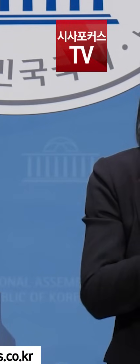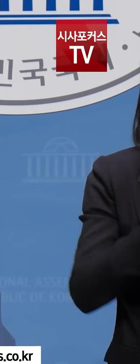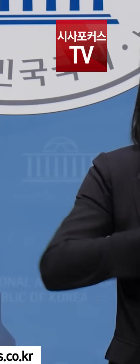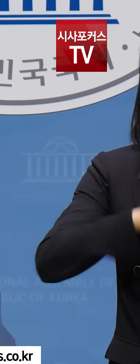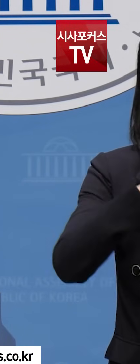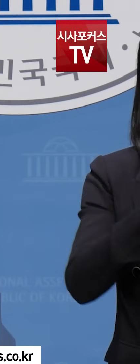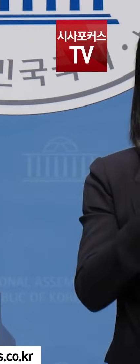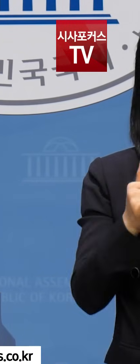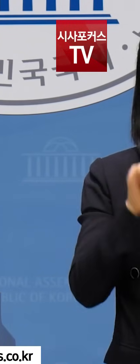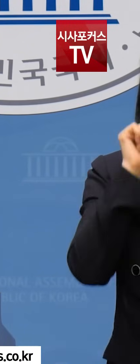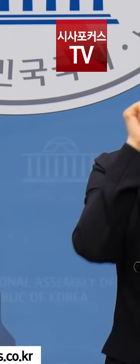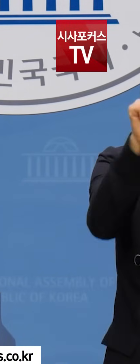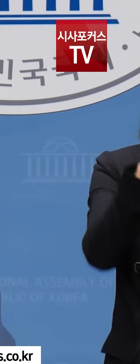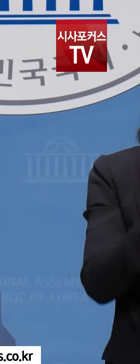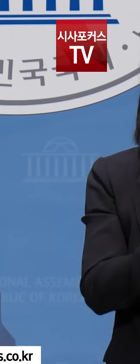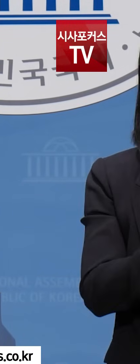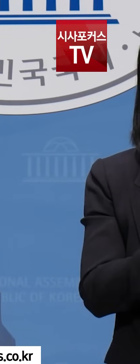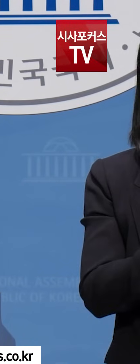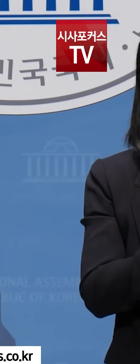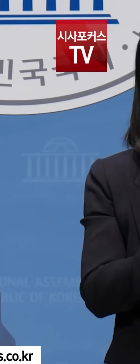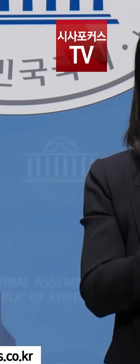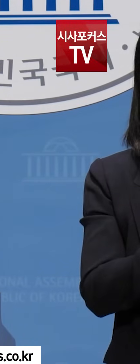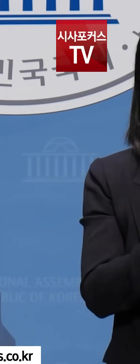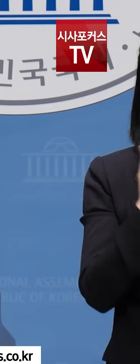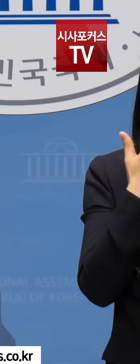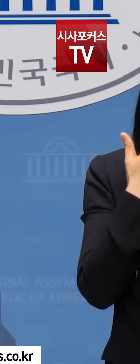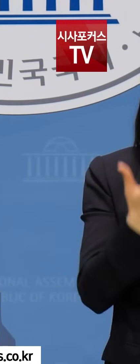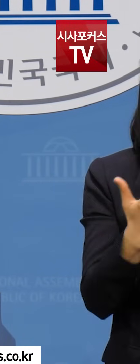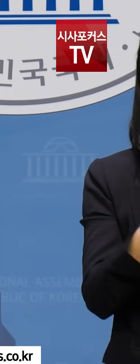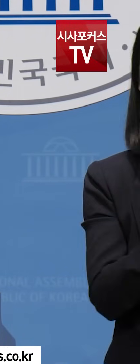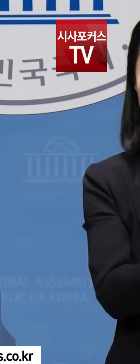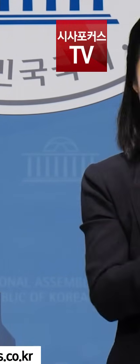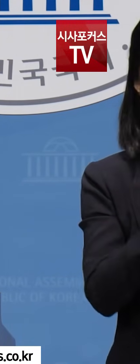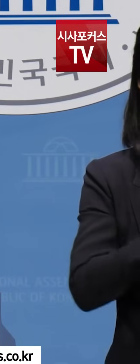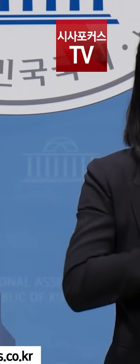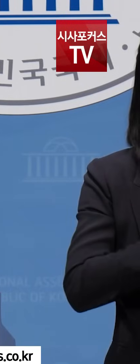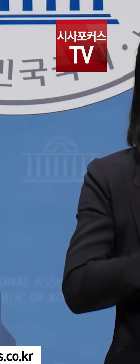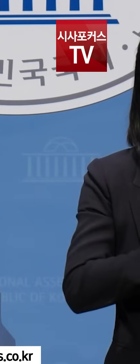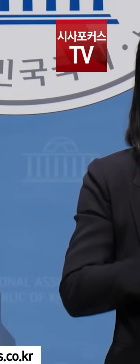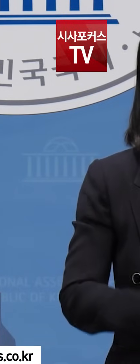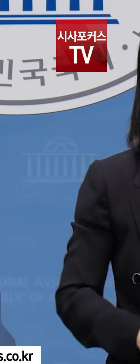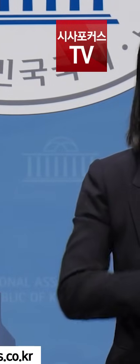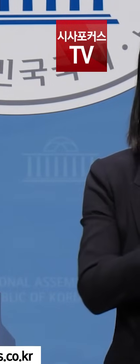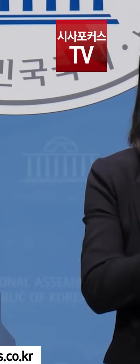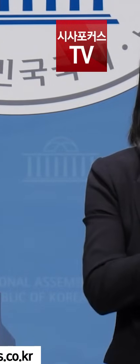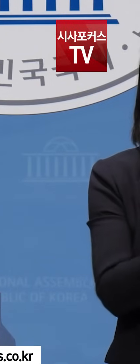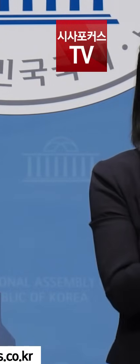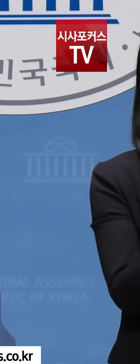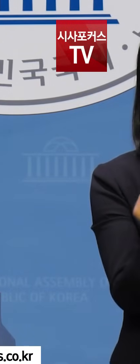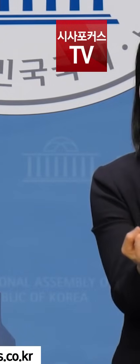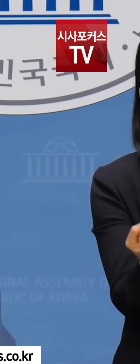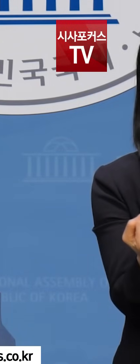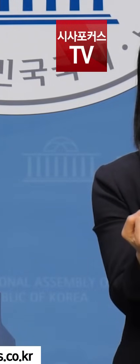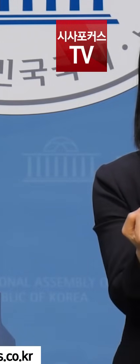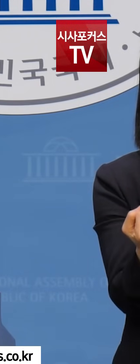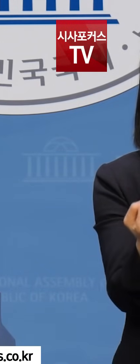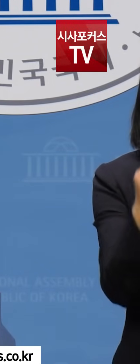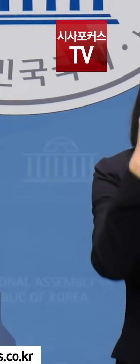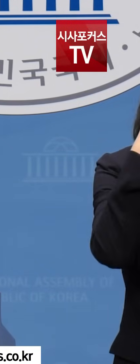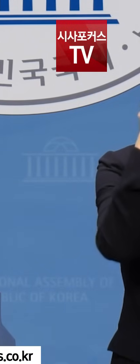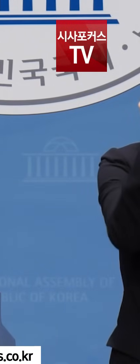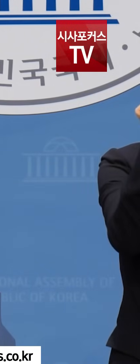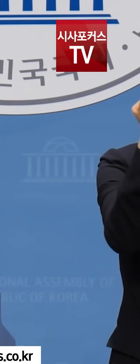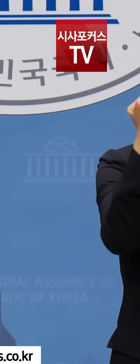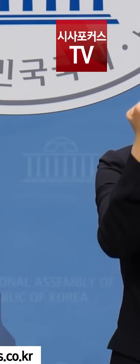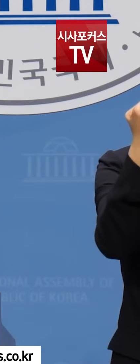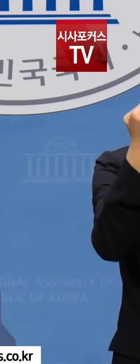공직자 후보자로서 명백하게 밝혀야 합니다. 곽상원 씨는 노정연 씨가 권양숙으로부터